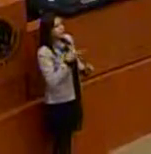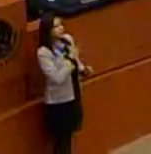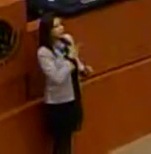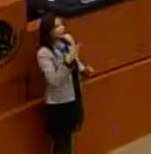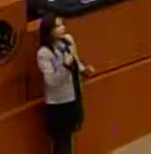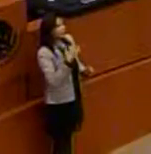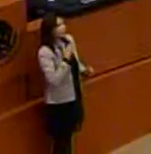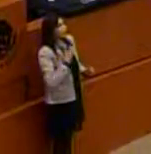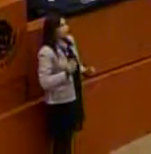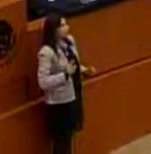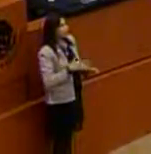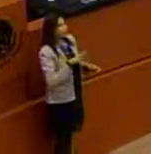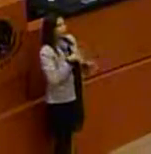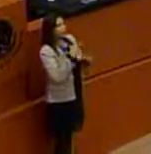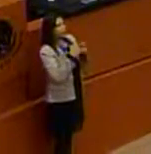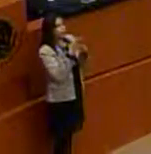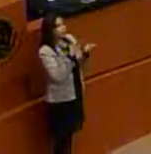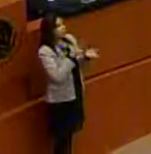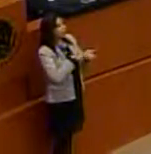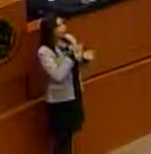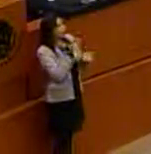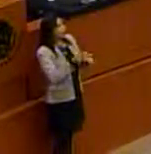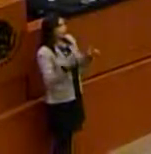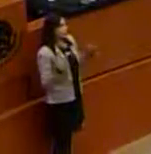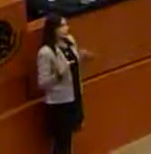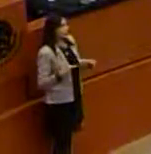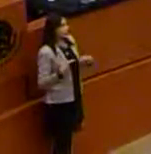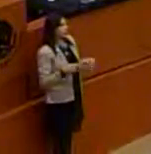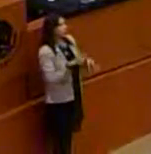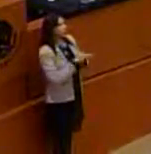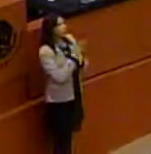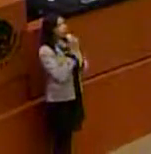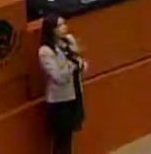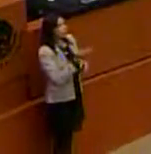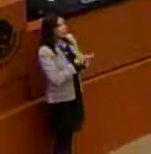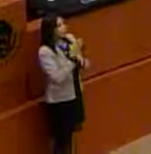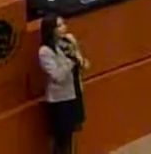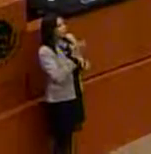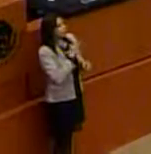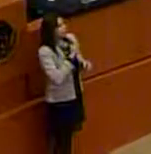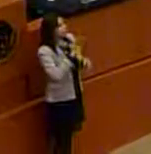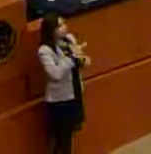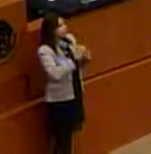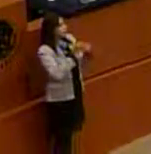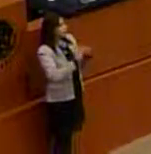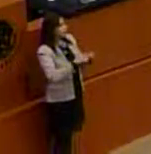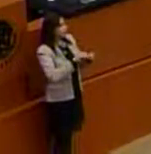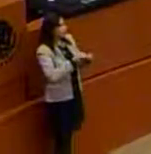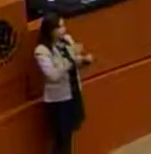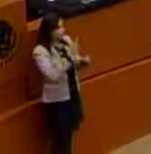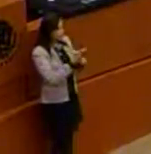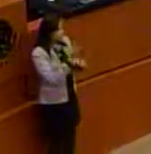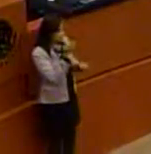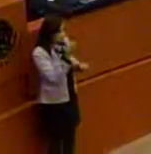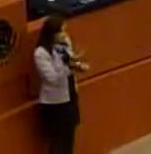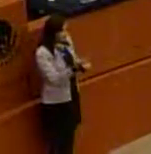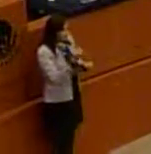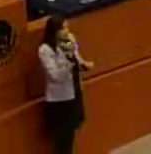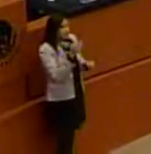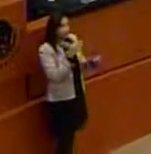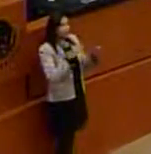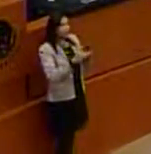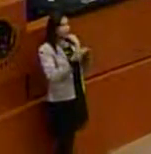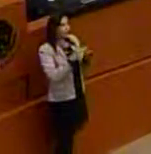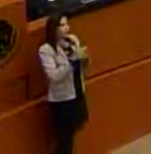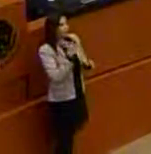Il devient possible de choisir un travail qui correspond à son envie de contribuer à la société. Les entrepreneurs y gagnent de leur